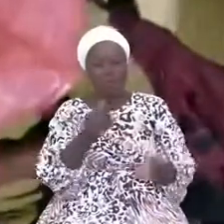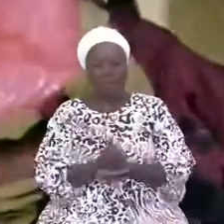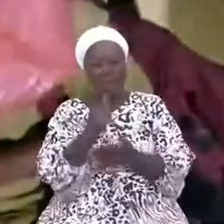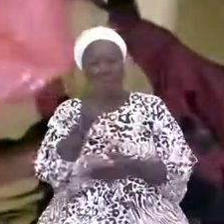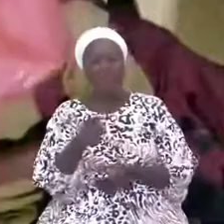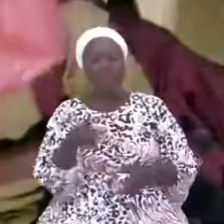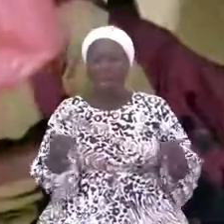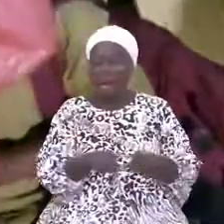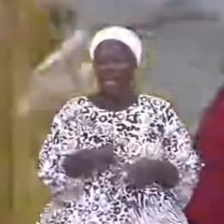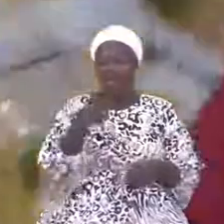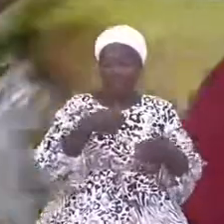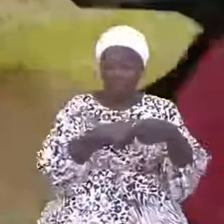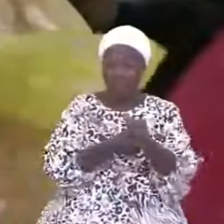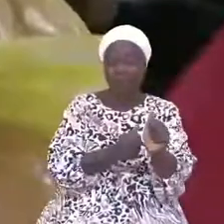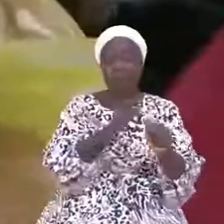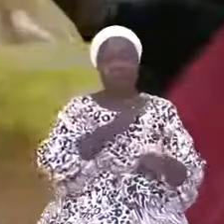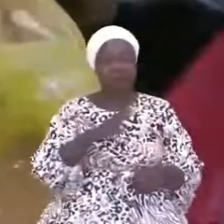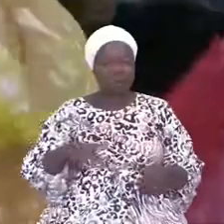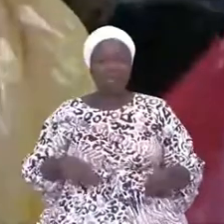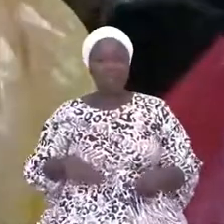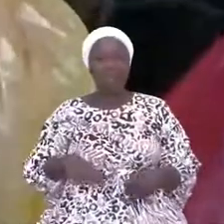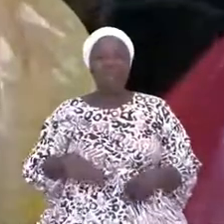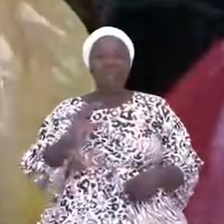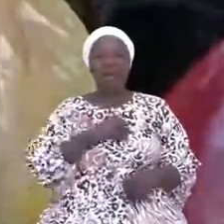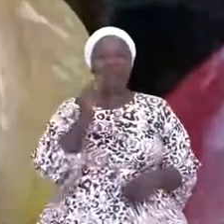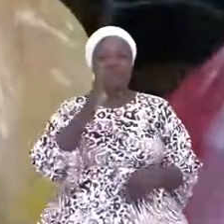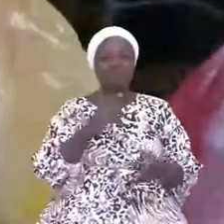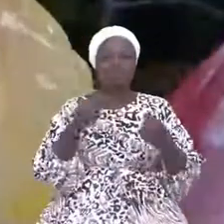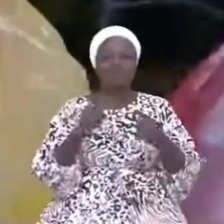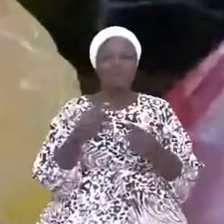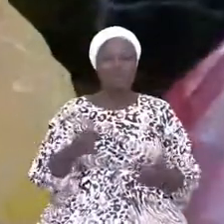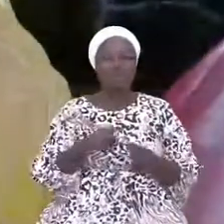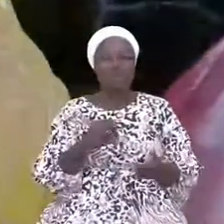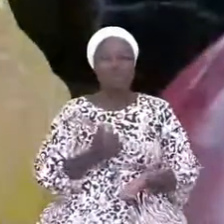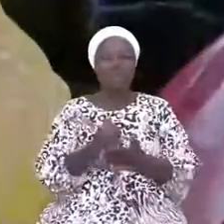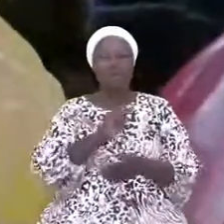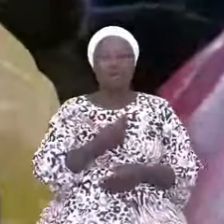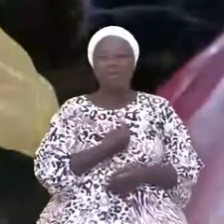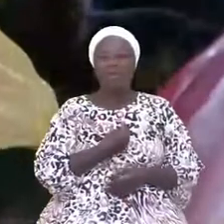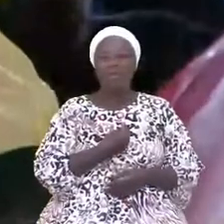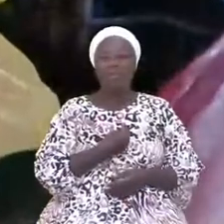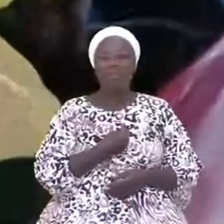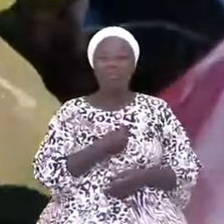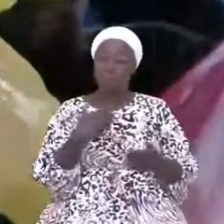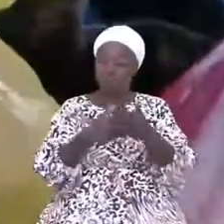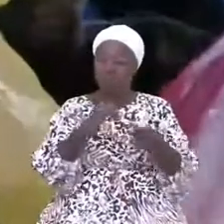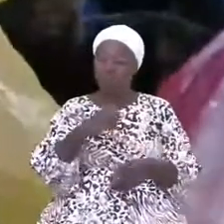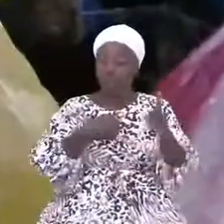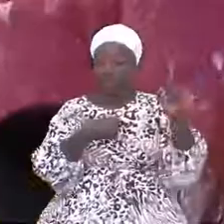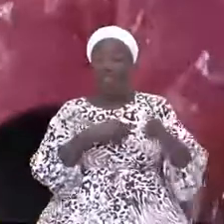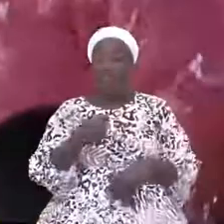aidera à continuer à vous aider comme vous suivez Christ. Notre